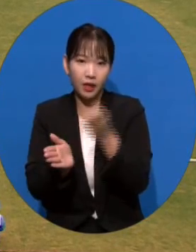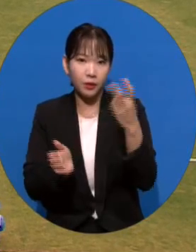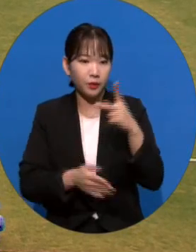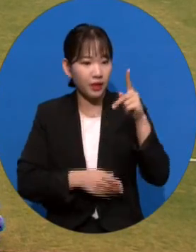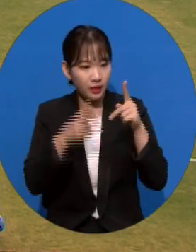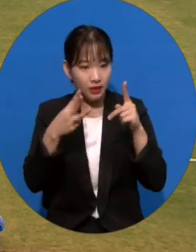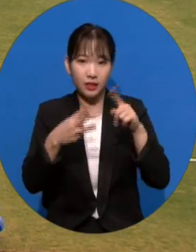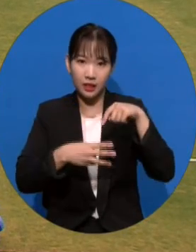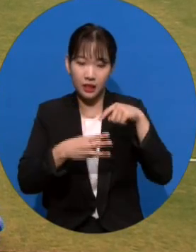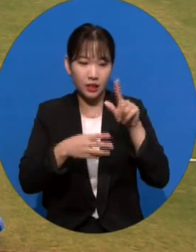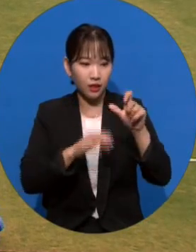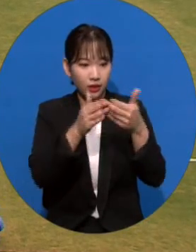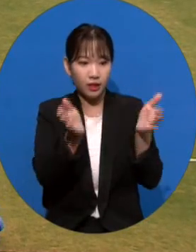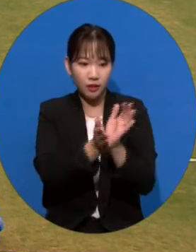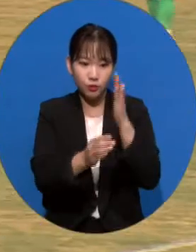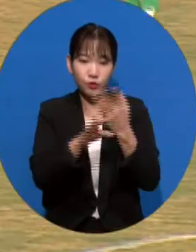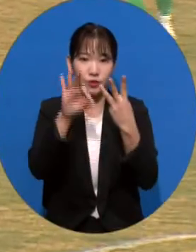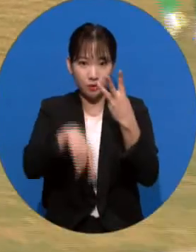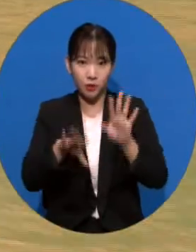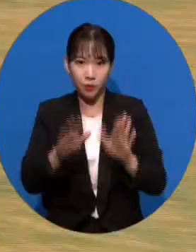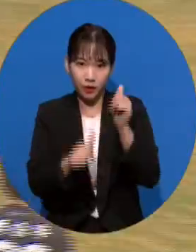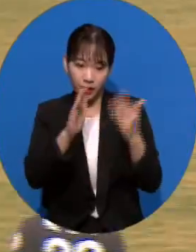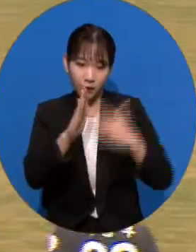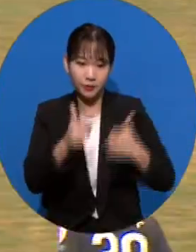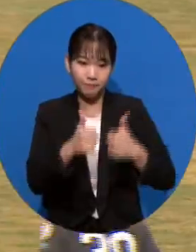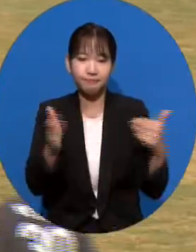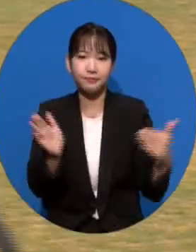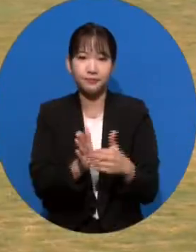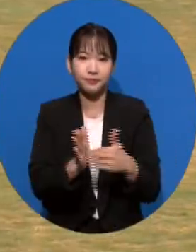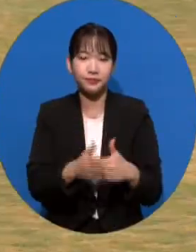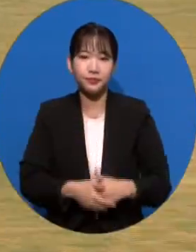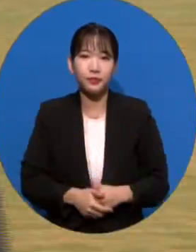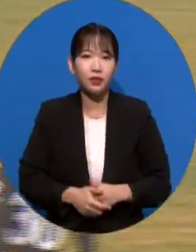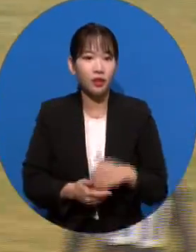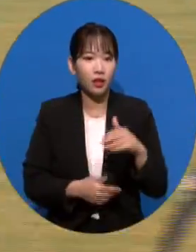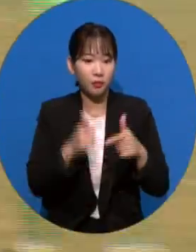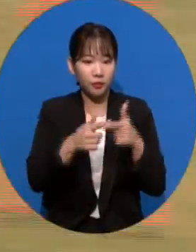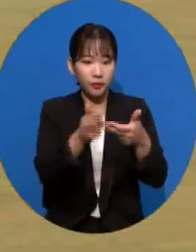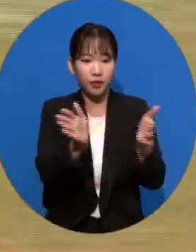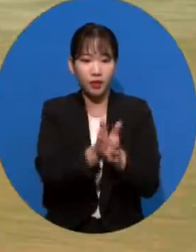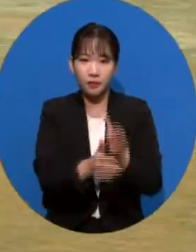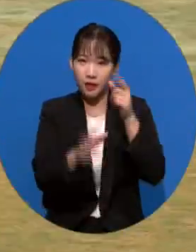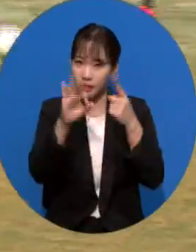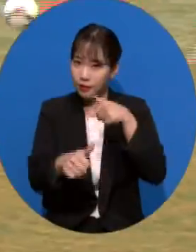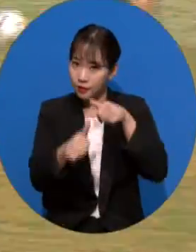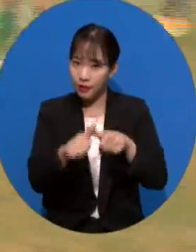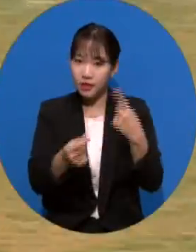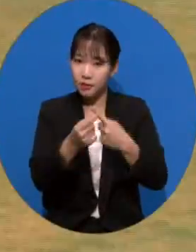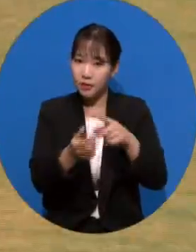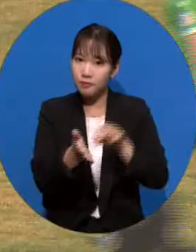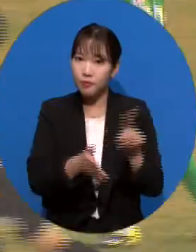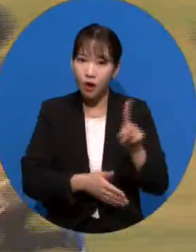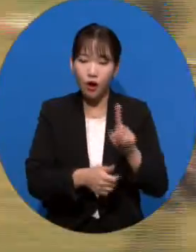리그 15개 팀 가운데 3위로 올 시즌 정규리그를 마무리했습니다 fc 목포의 우승 도전에 첫 번째 관문은